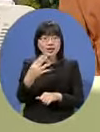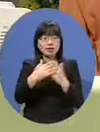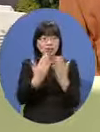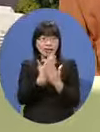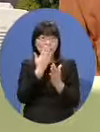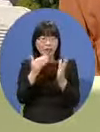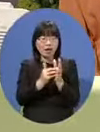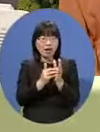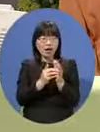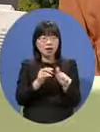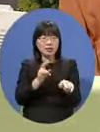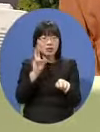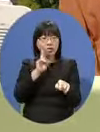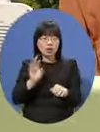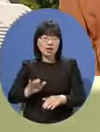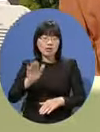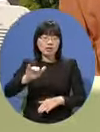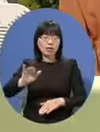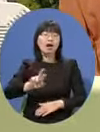살짝 리듬을 바꿔주시면